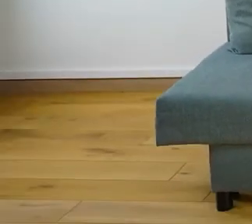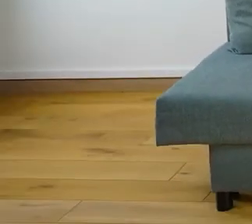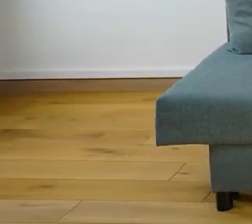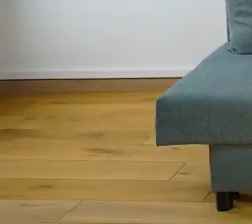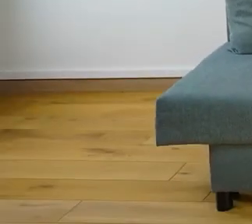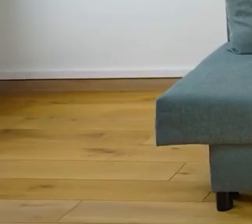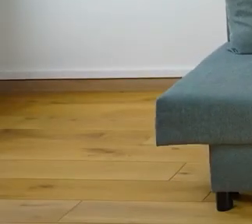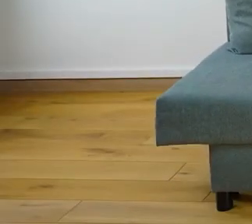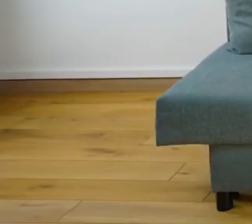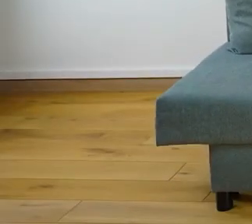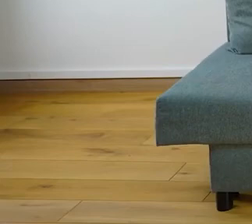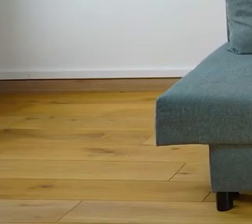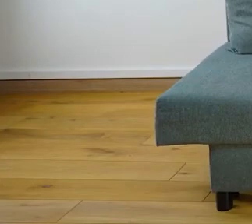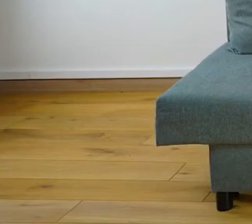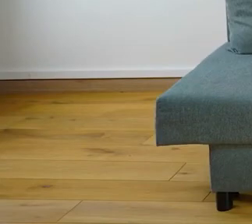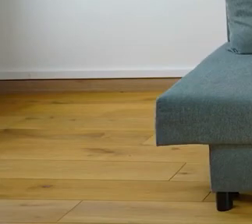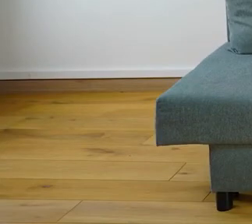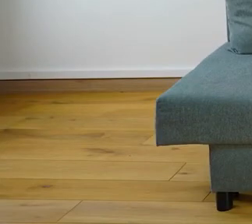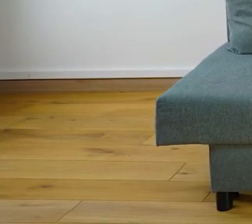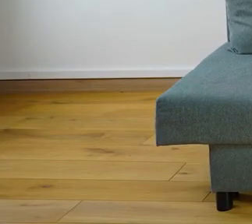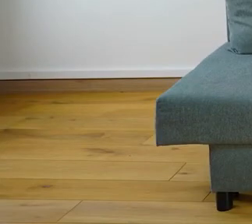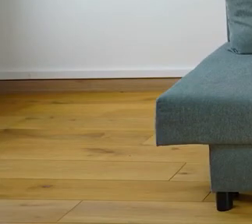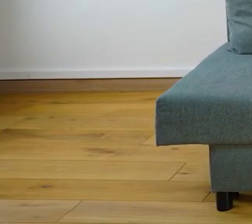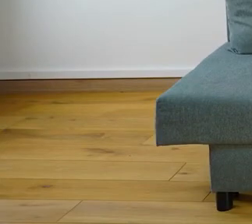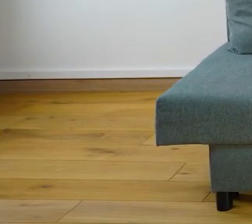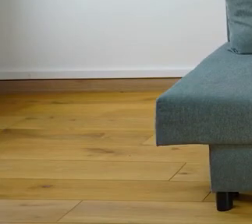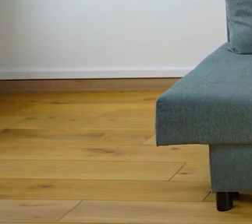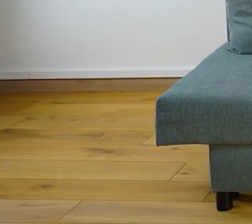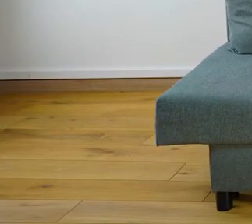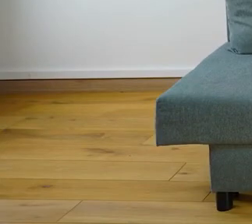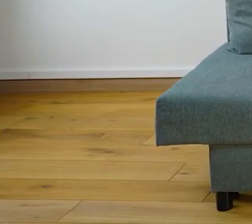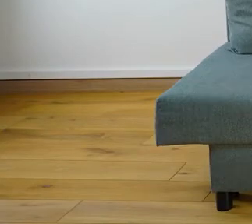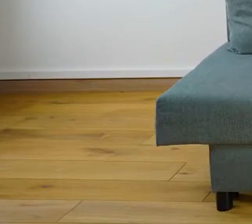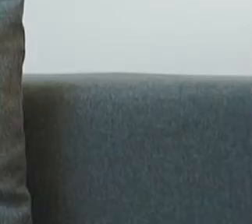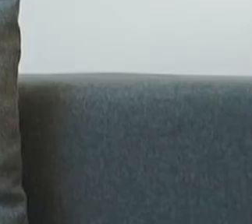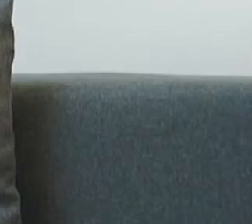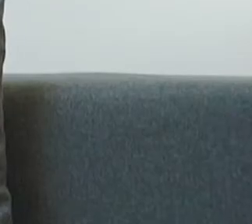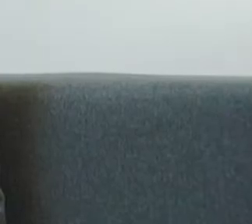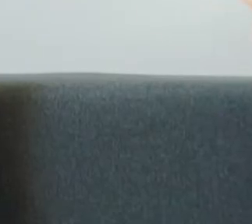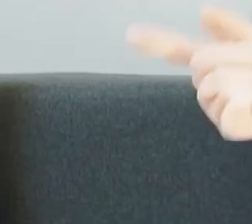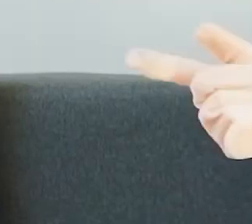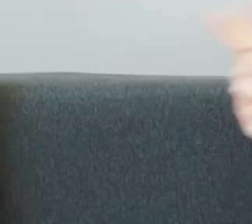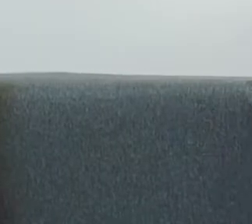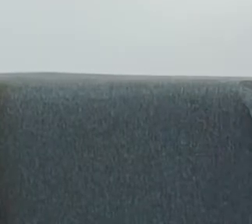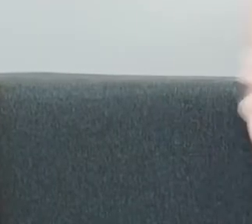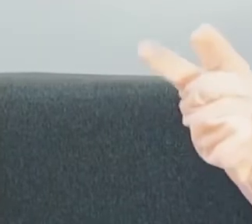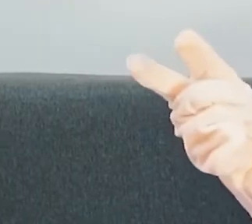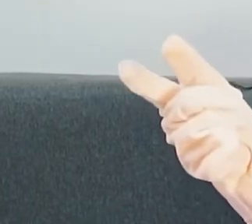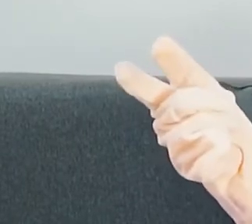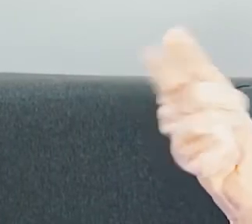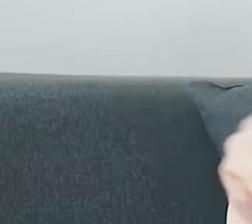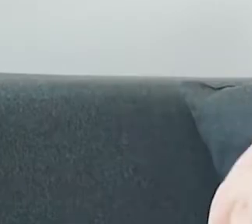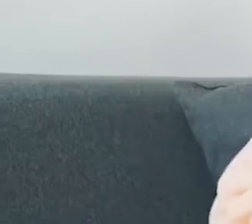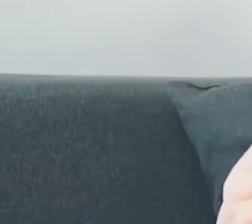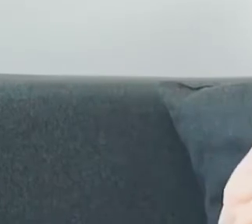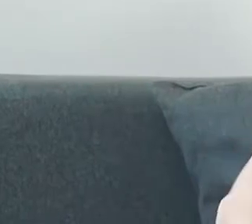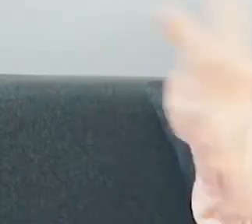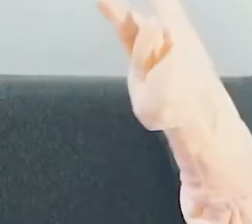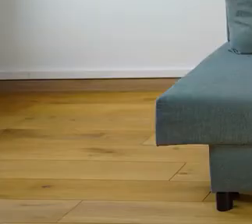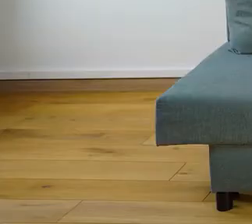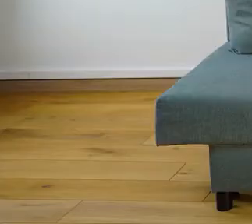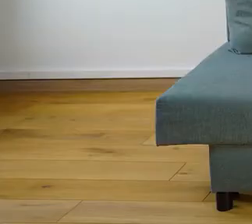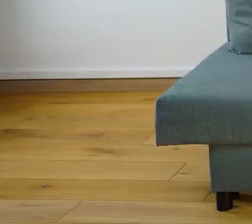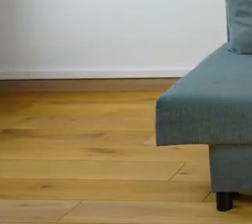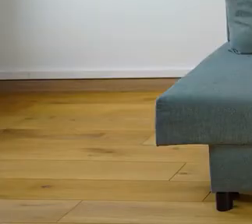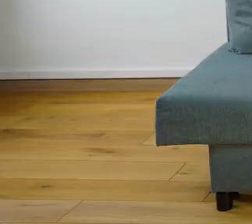dimanche, nous allons tout d'abord essayer de mémoriser ensemble un verset de la Bible. Ce verset reviendra plusieurs fois pendant la